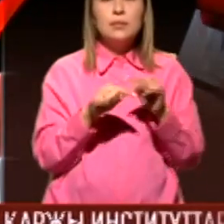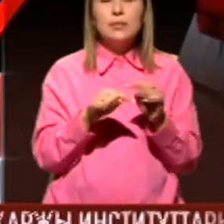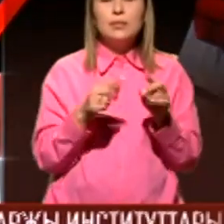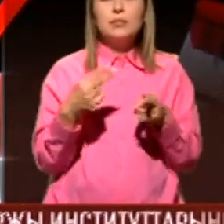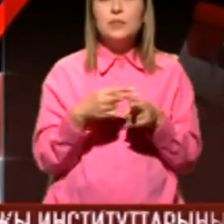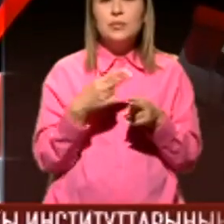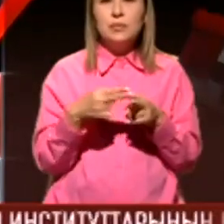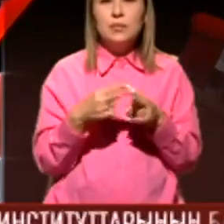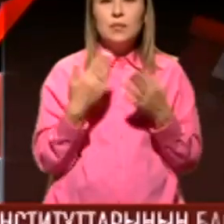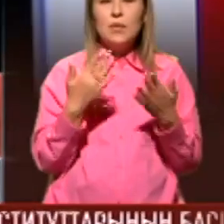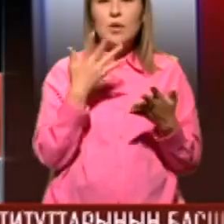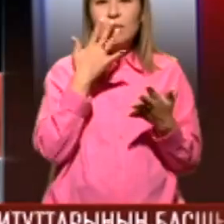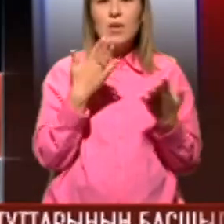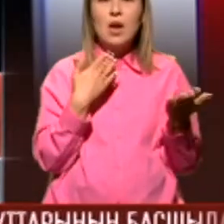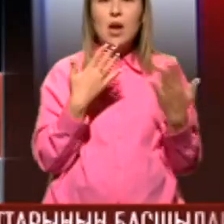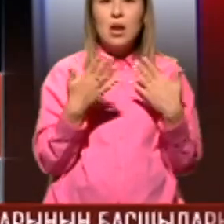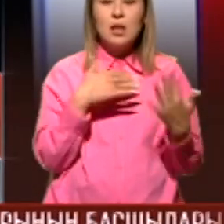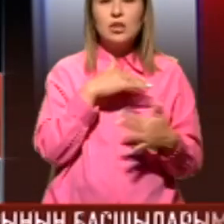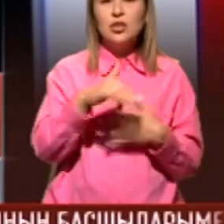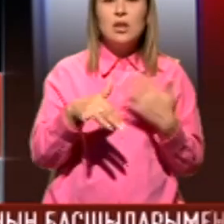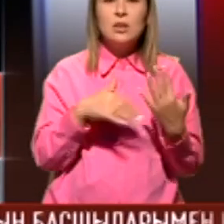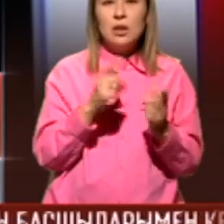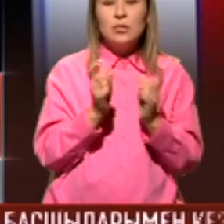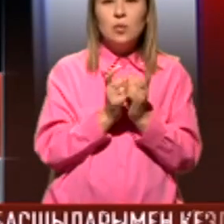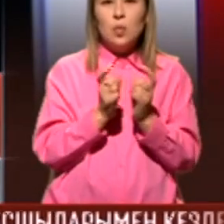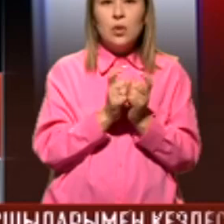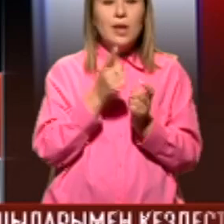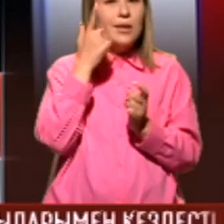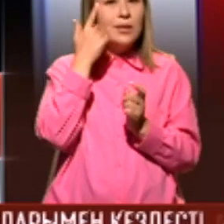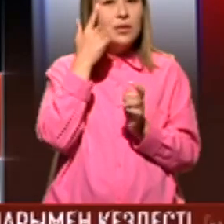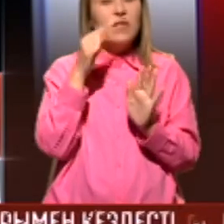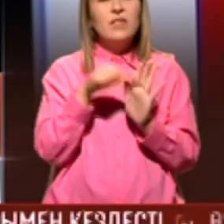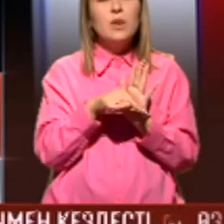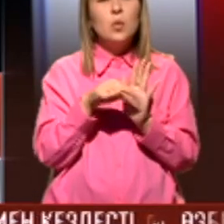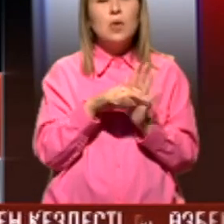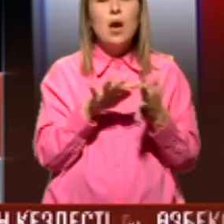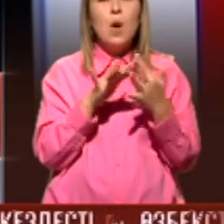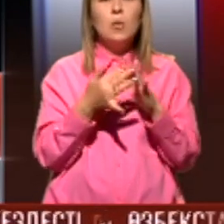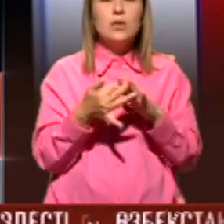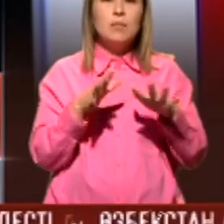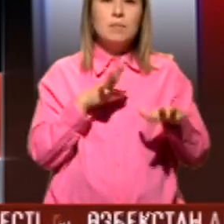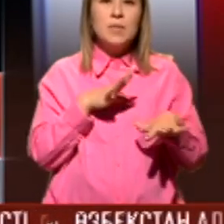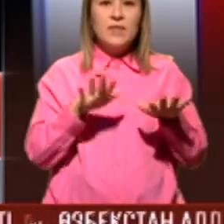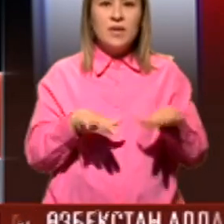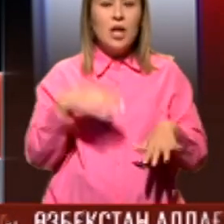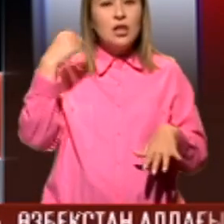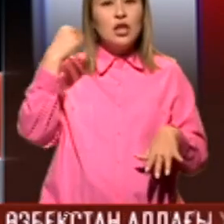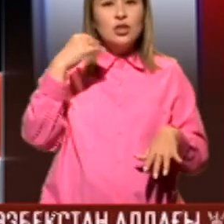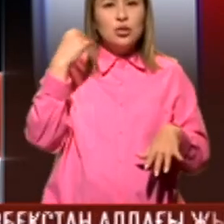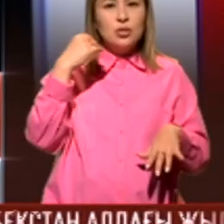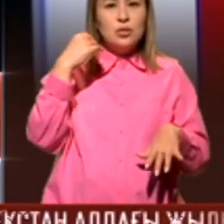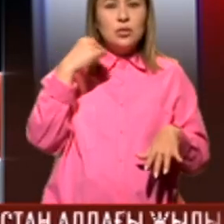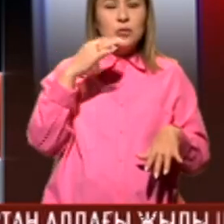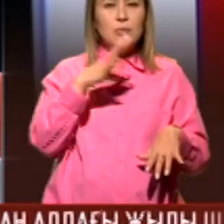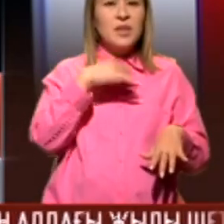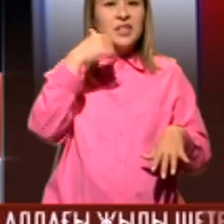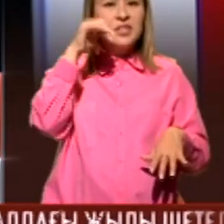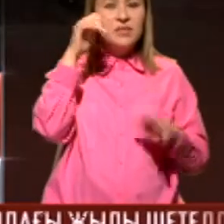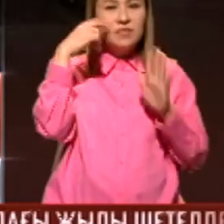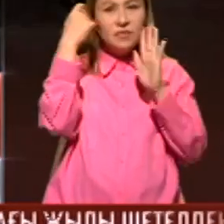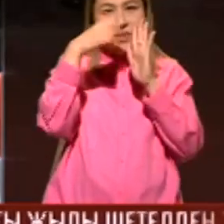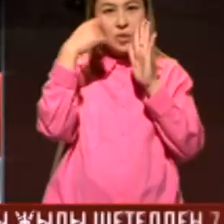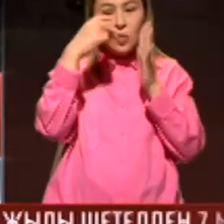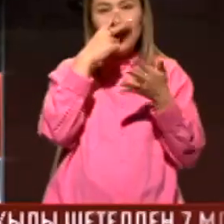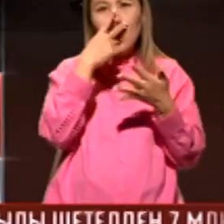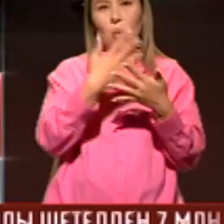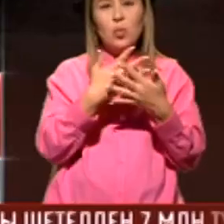ішінде бұны ұлтаралық жанжал деуге де келмейді. Өйткені Қырғызстанның ішінде тұрған ауылдардың біразы олар тәжіктер. Кеше видеосында да айқын естіліп жатыр